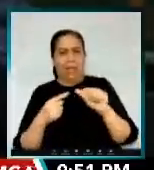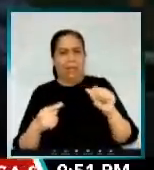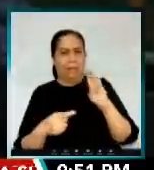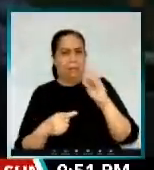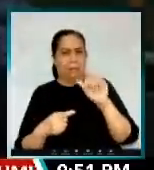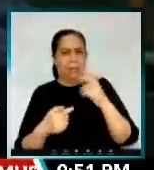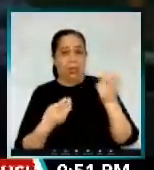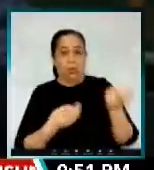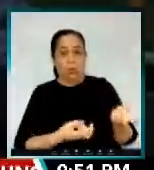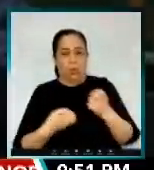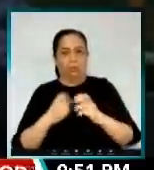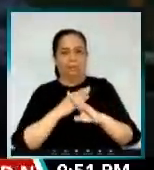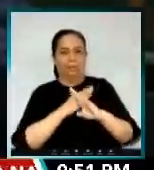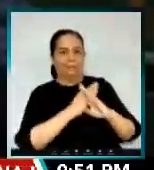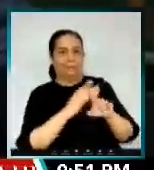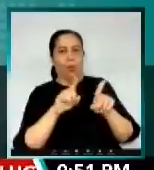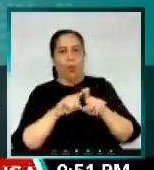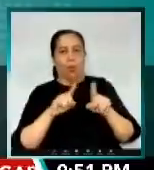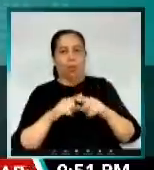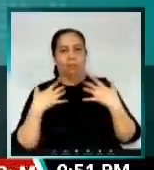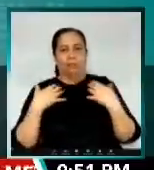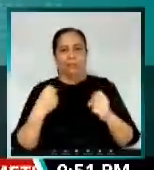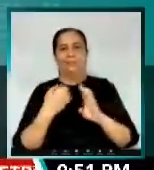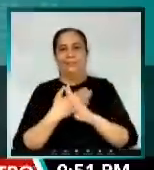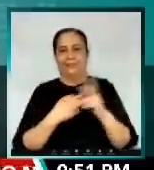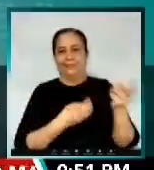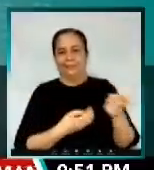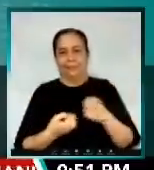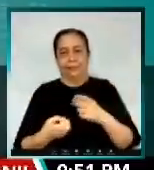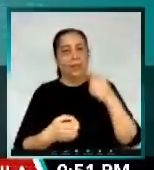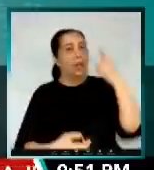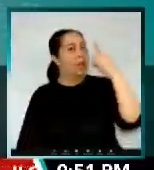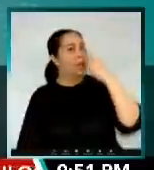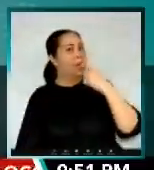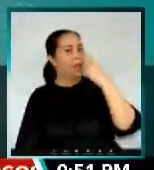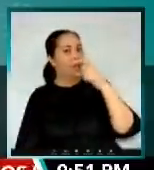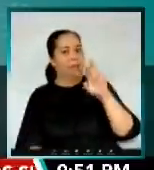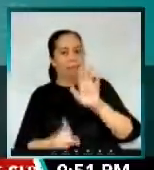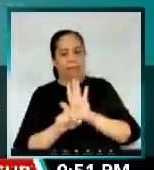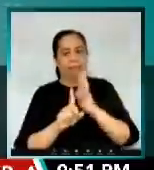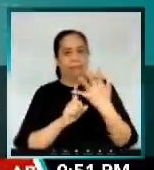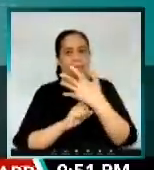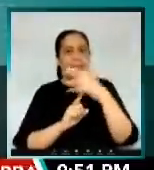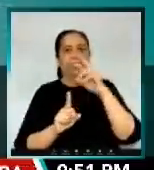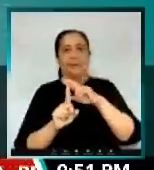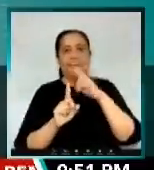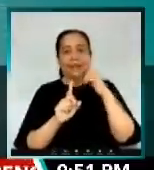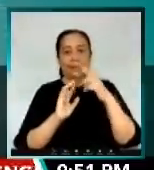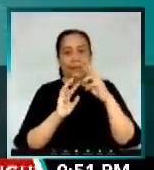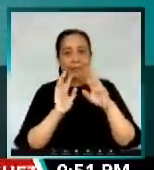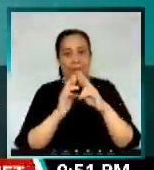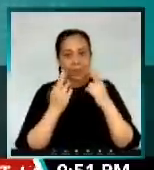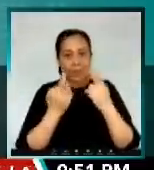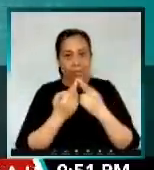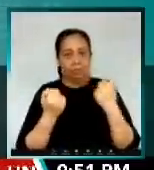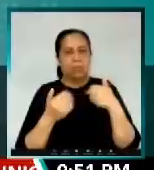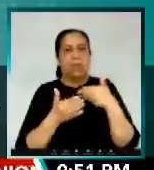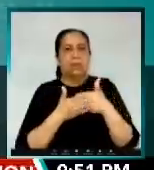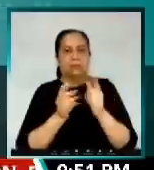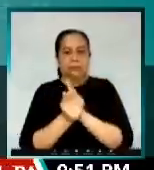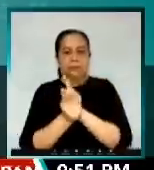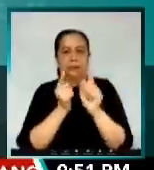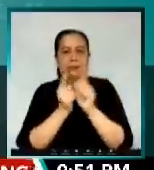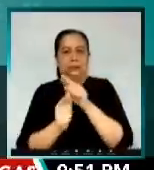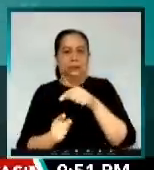makakatulong sa paggaling ng pasyente. Nagpaswab na ang mga kaanak ng dating pangulo na naging close contact niya. Wala